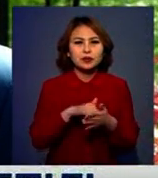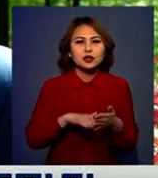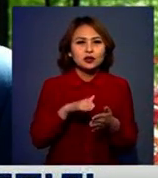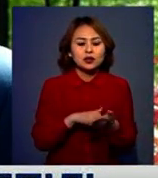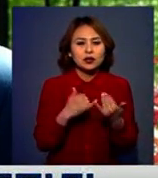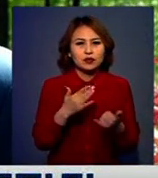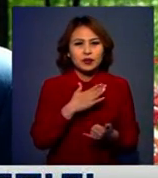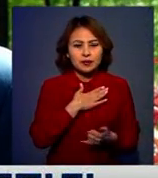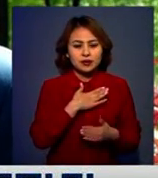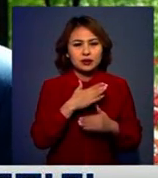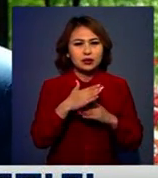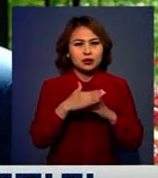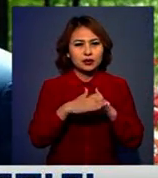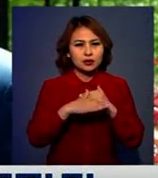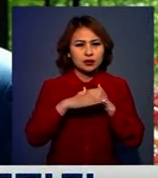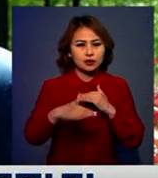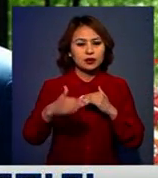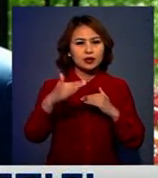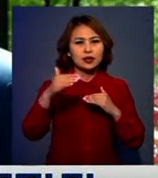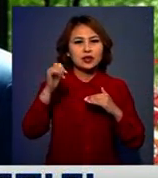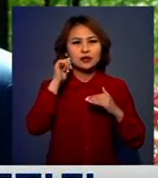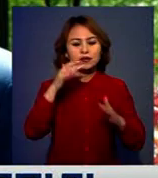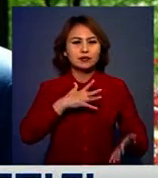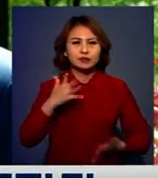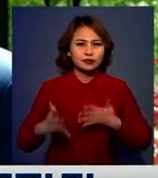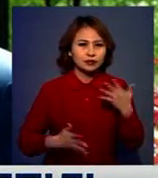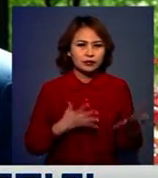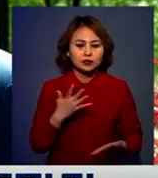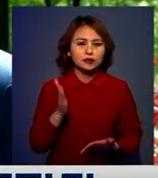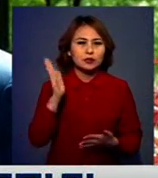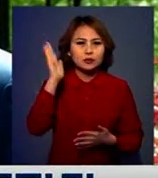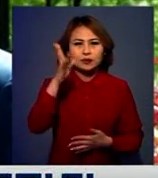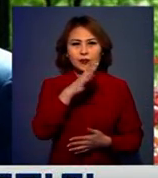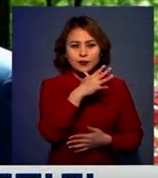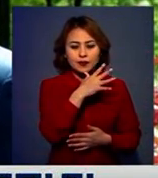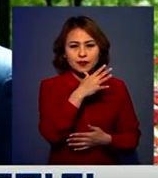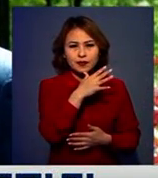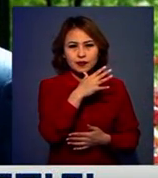бұл біздің елімізге ертеңіне серпін беретін, алдағы уақытта